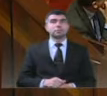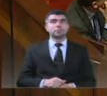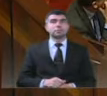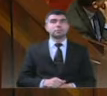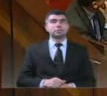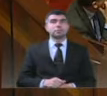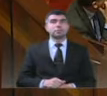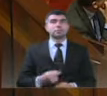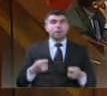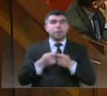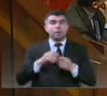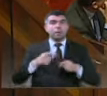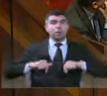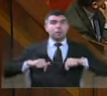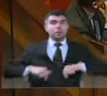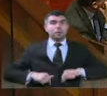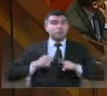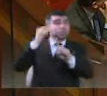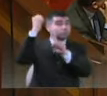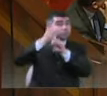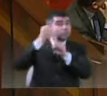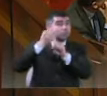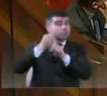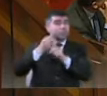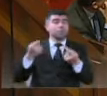قامت الوزارة بواحد المجهود كبير فيما يخص